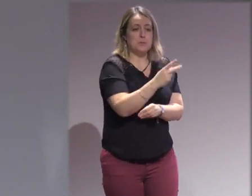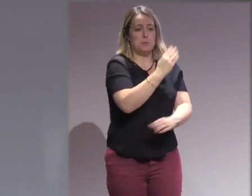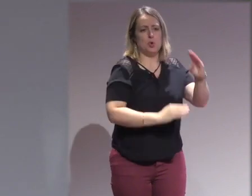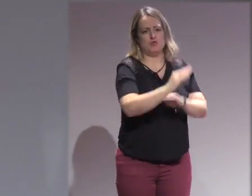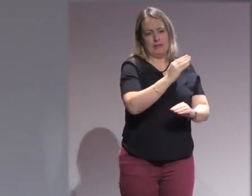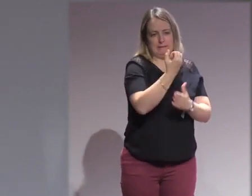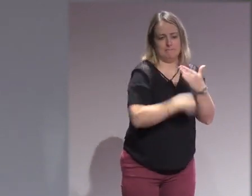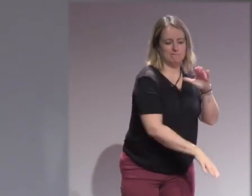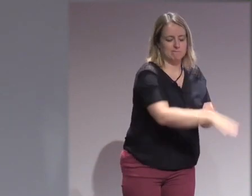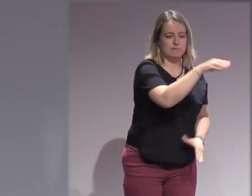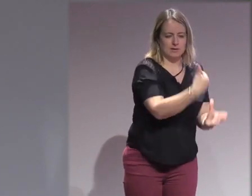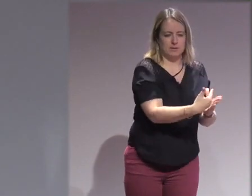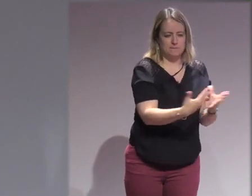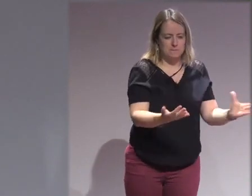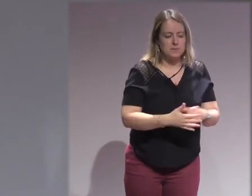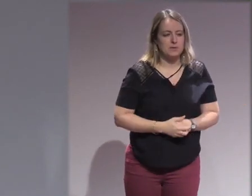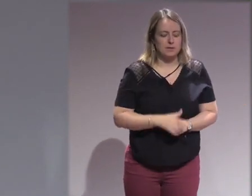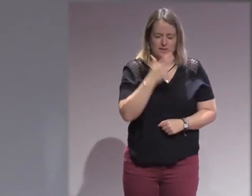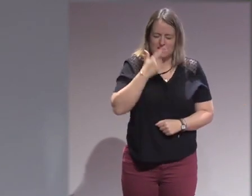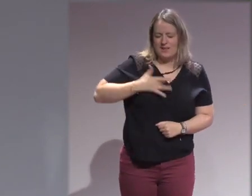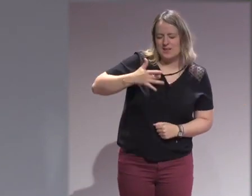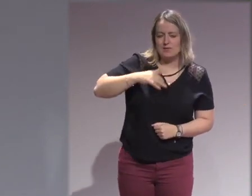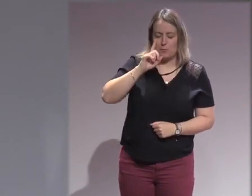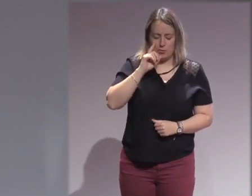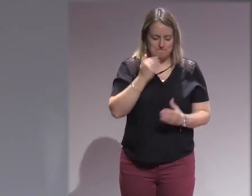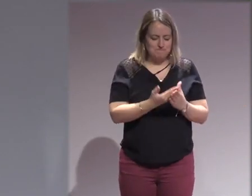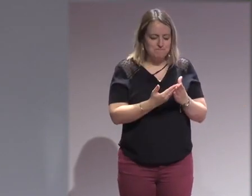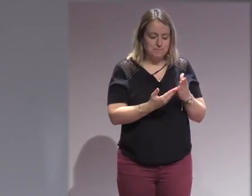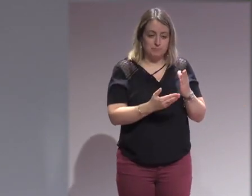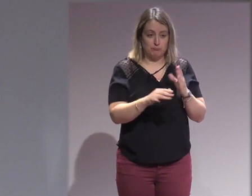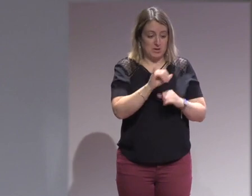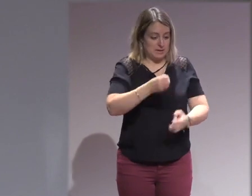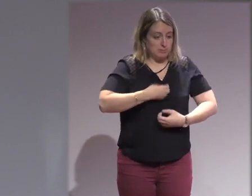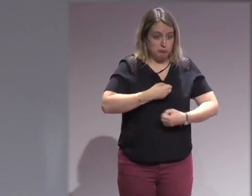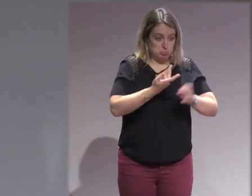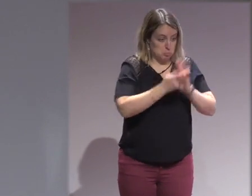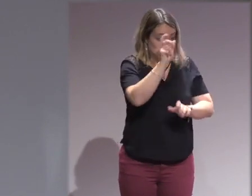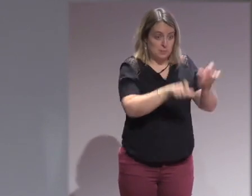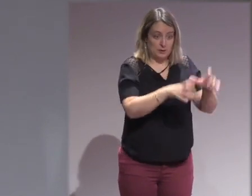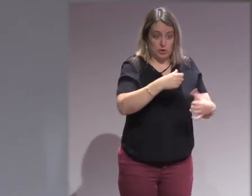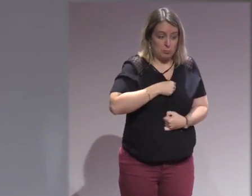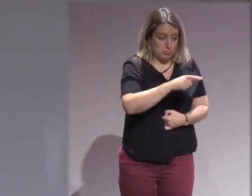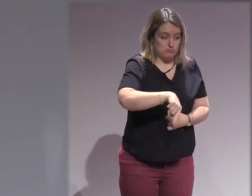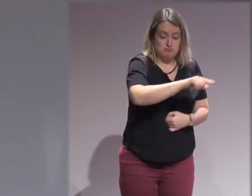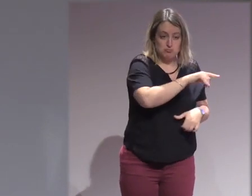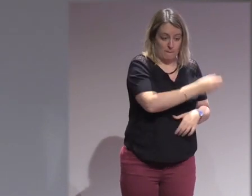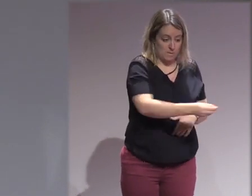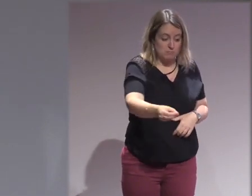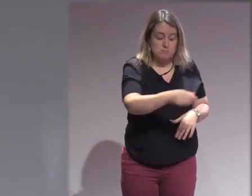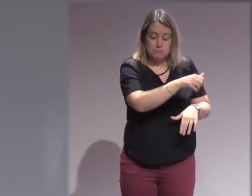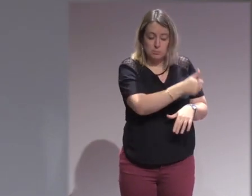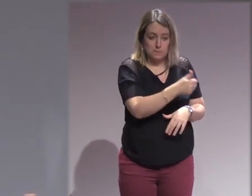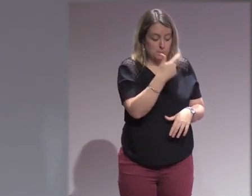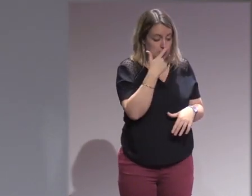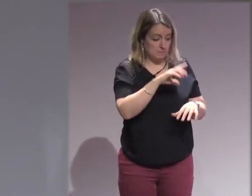c'est quand même intéressant, parce que c'est un reportage où on ne donne la parole quasiment qu'à des adoptants, des adoptés, et tous ces groupes-là